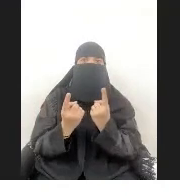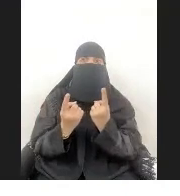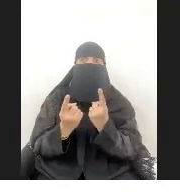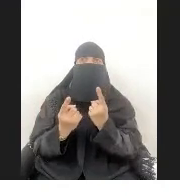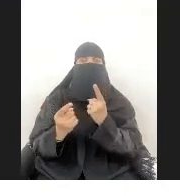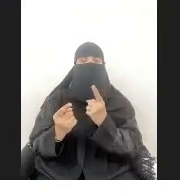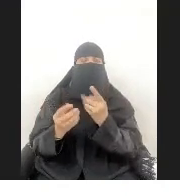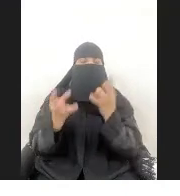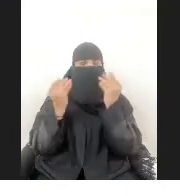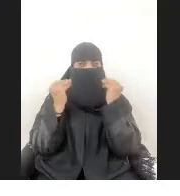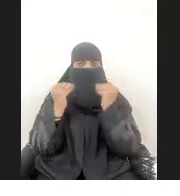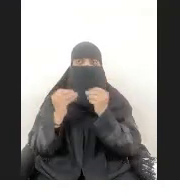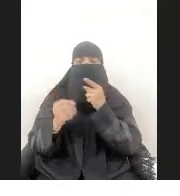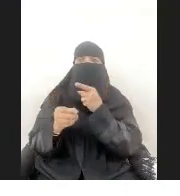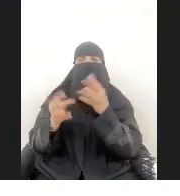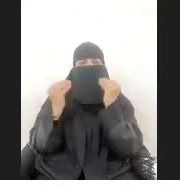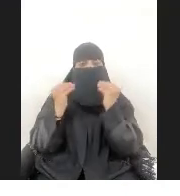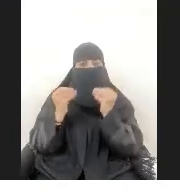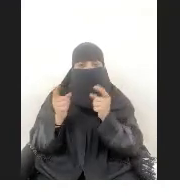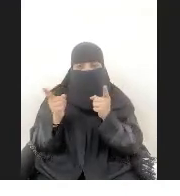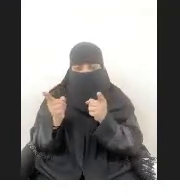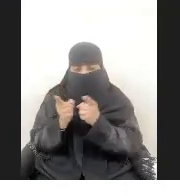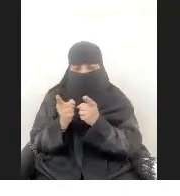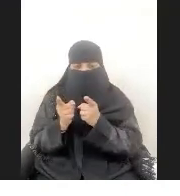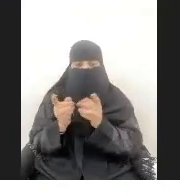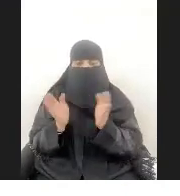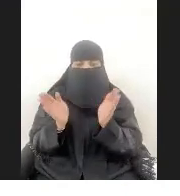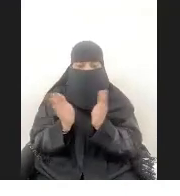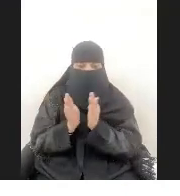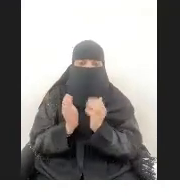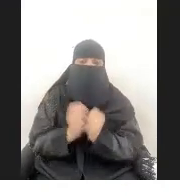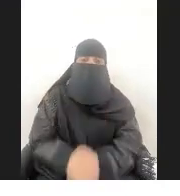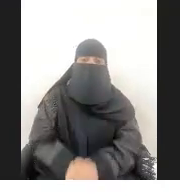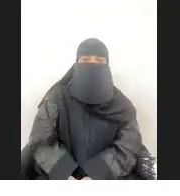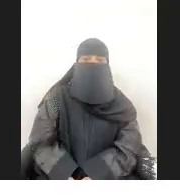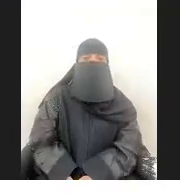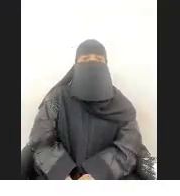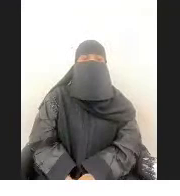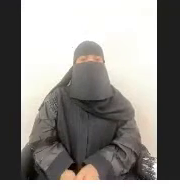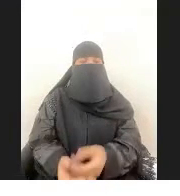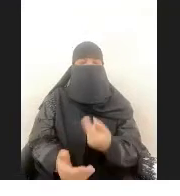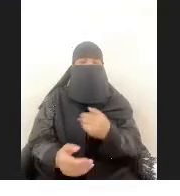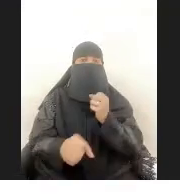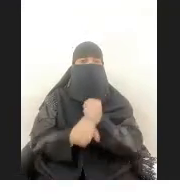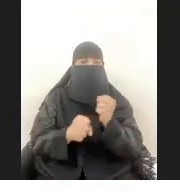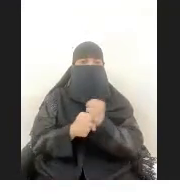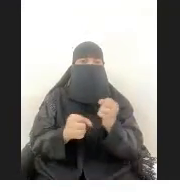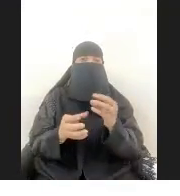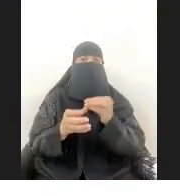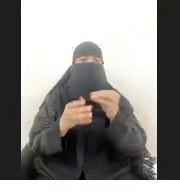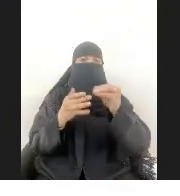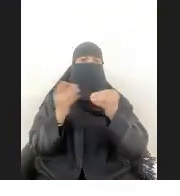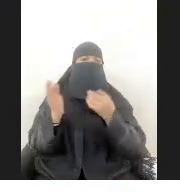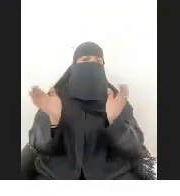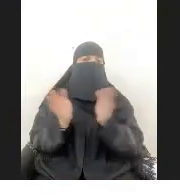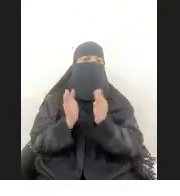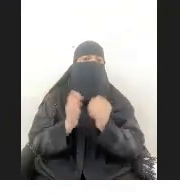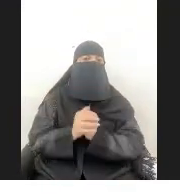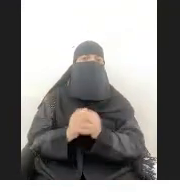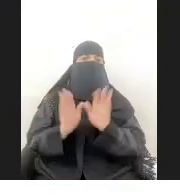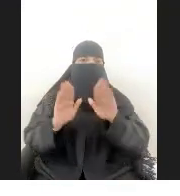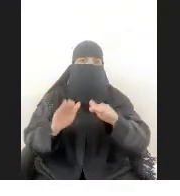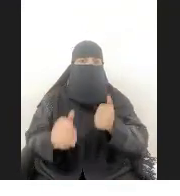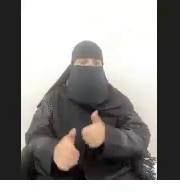هذه المصممة. يستخدم طبعا في خطوات مثل ما ذكرنا صغيرة، يمكن الأفراد من البقاء على